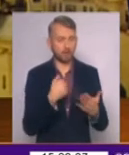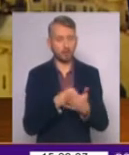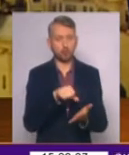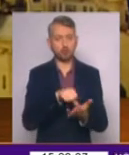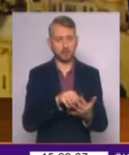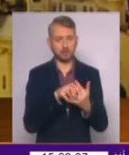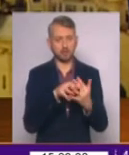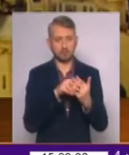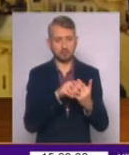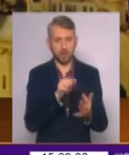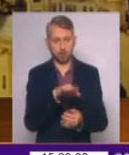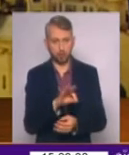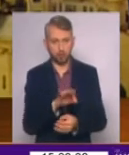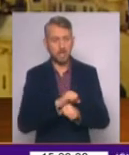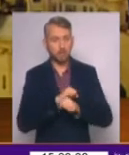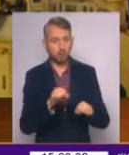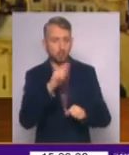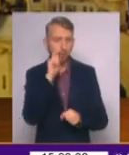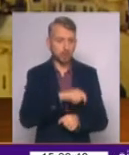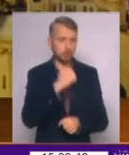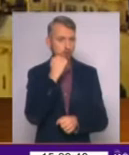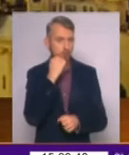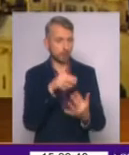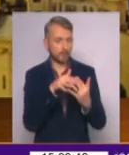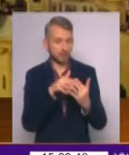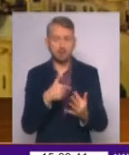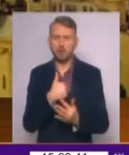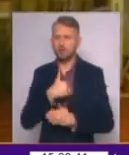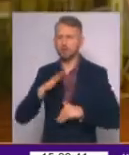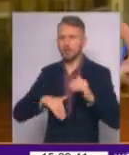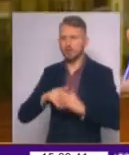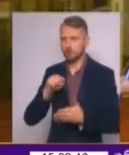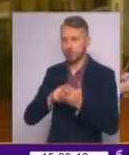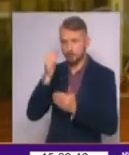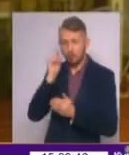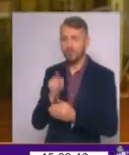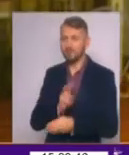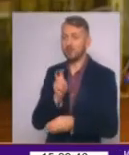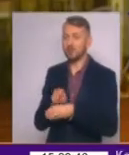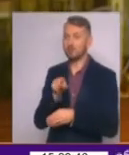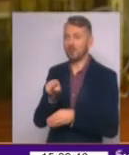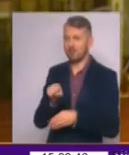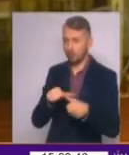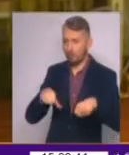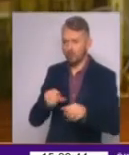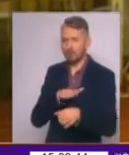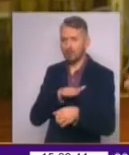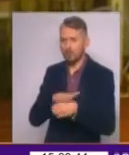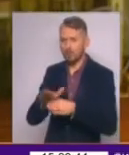учасників АТО, до героїв Україно-Московської війни. Добре, от я хочу з практичної точки зору саме. Він прийшов до вас, до вашої комісії, повністю